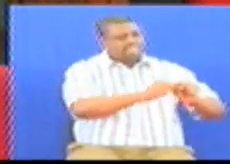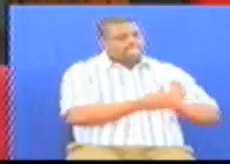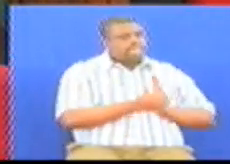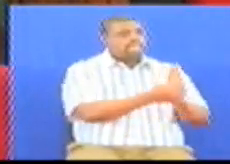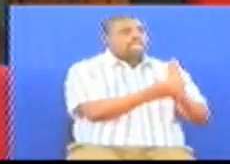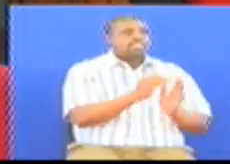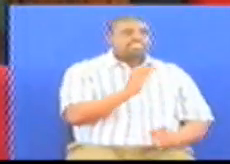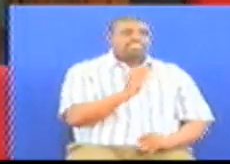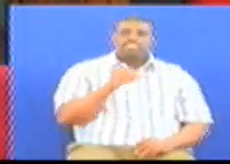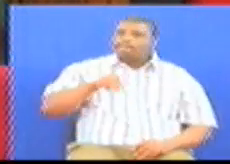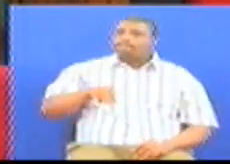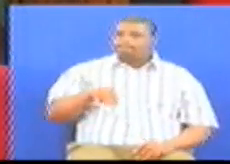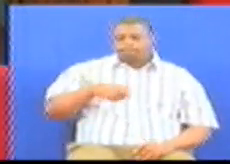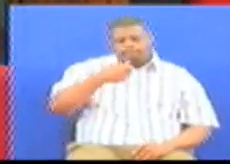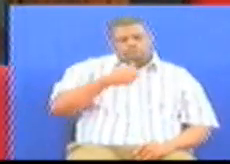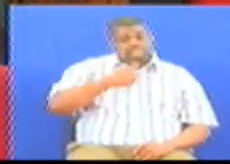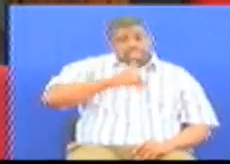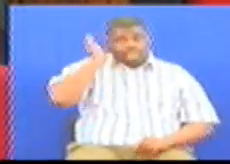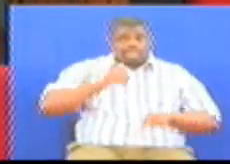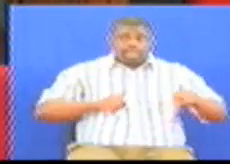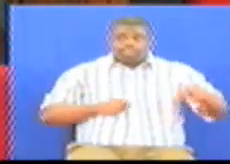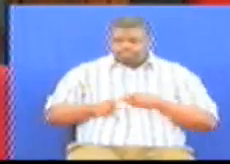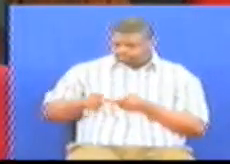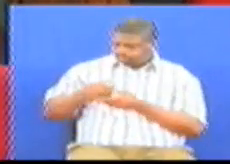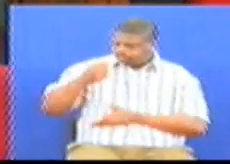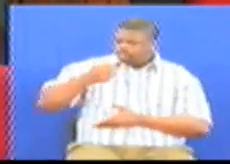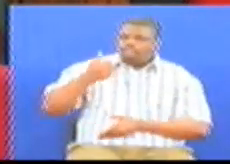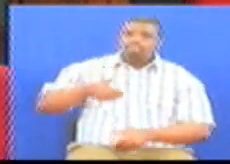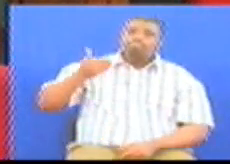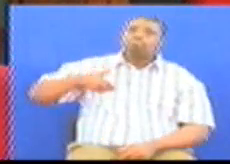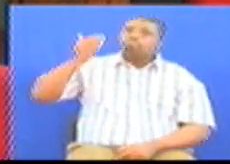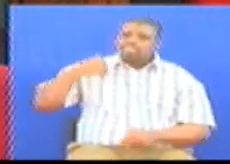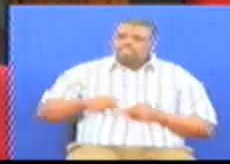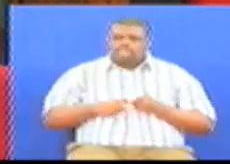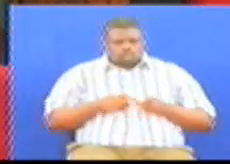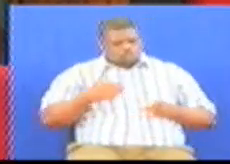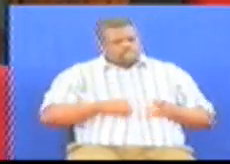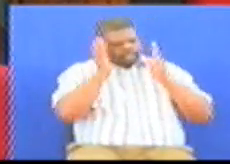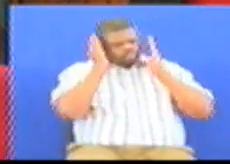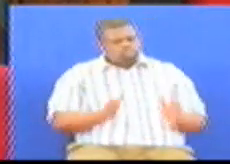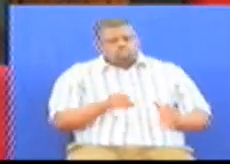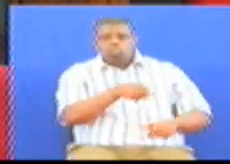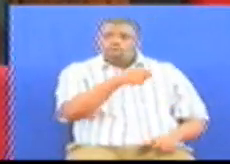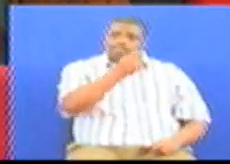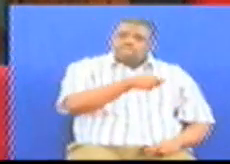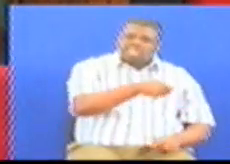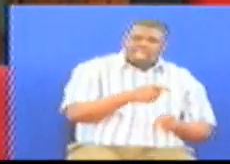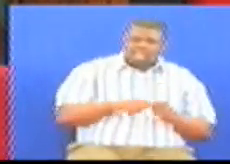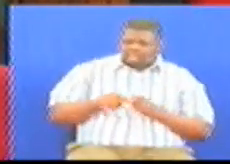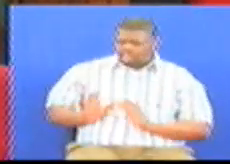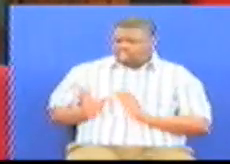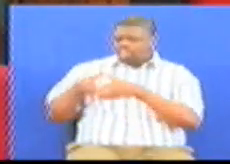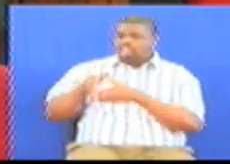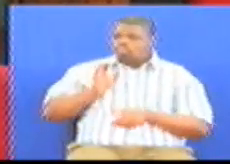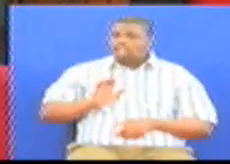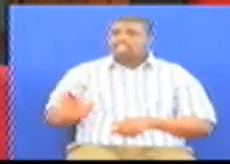Chama cha Mapinduzi na bajeti iliyopita, na nimpongeze sana Mheshimiwa Waziri Mkuu pamoja na timu yake na